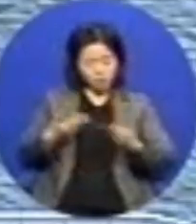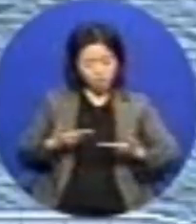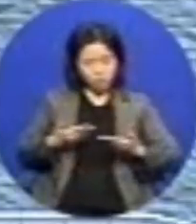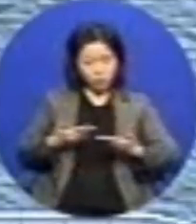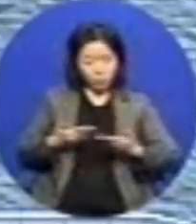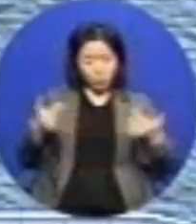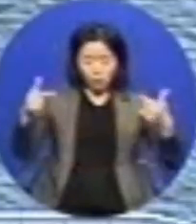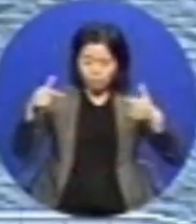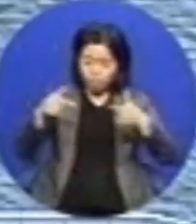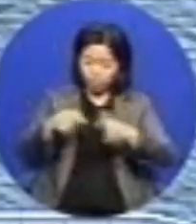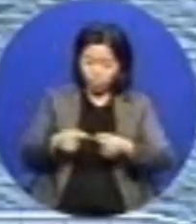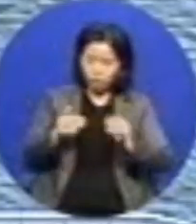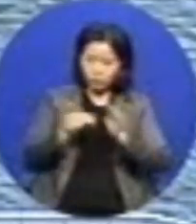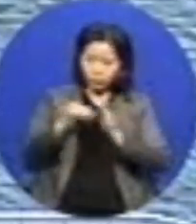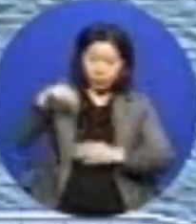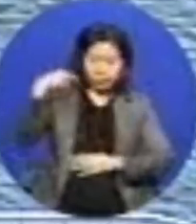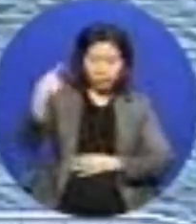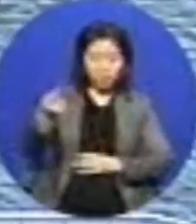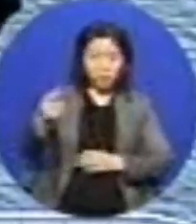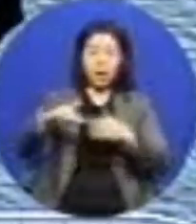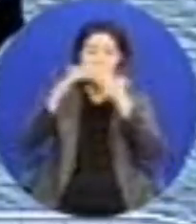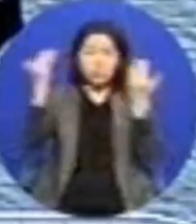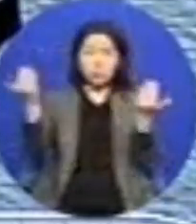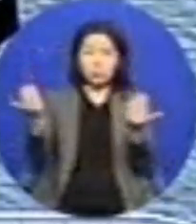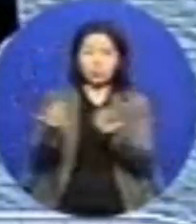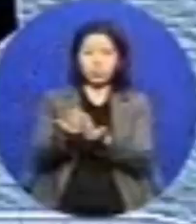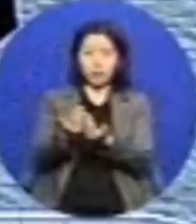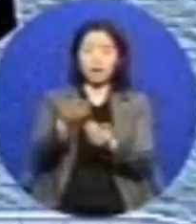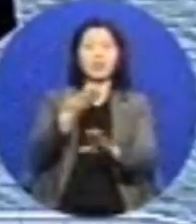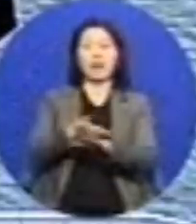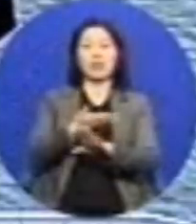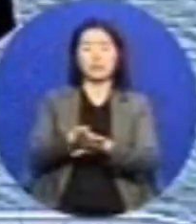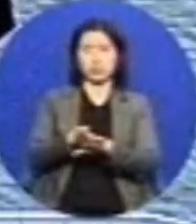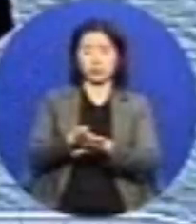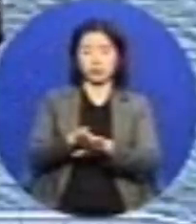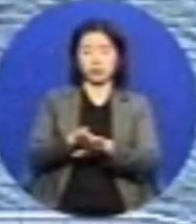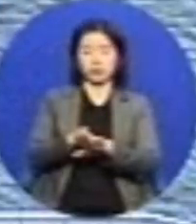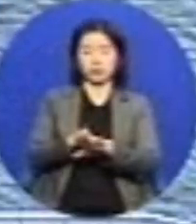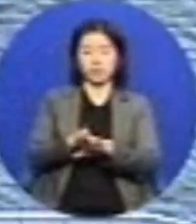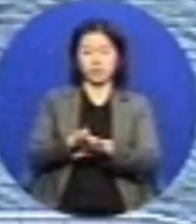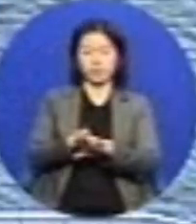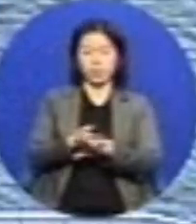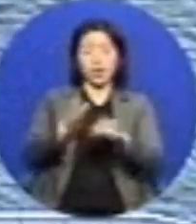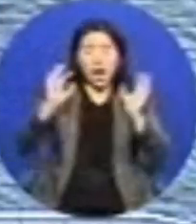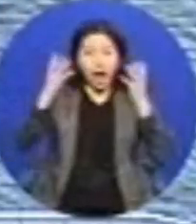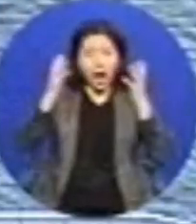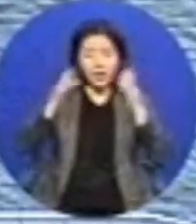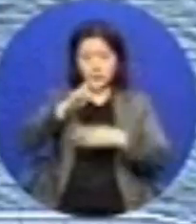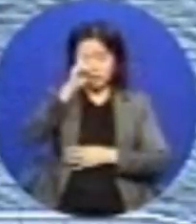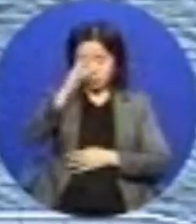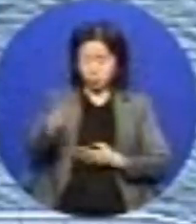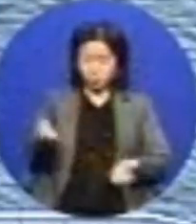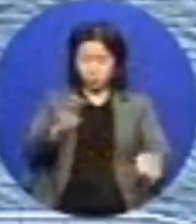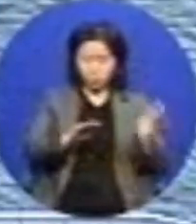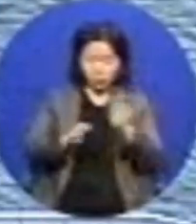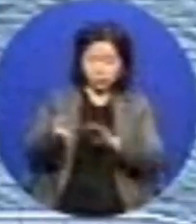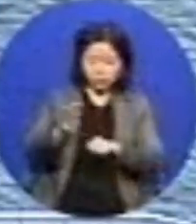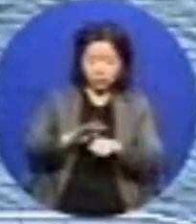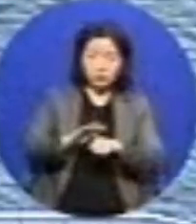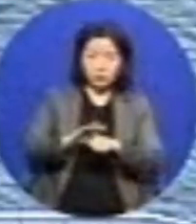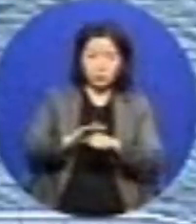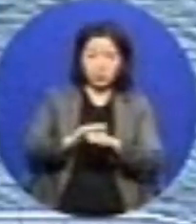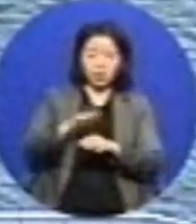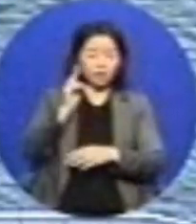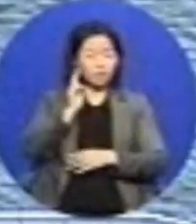얻고 난 다음에 모든게 달라졌다고 그러셨어요 아이들 도시락 반찬을 싸면서 여러번